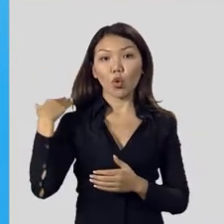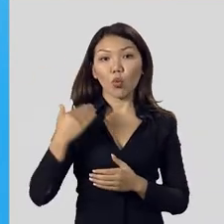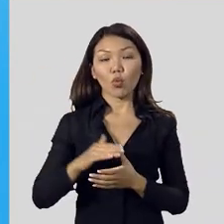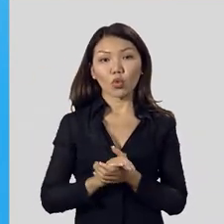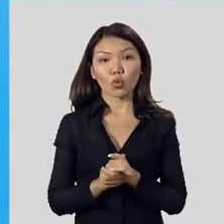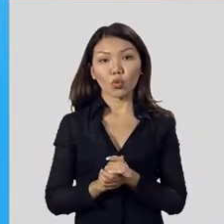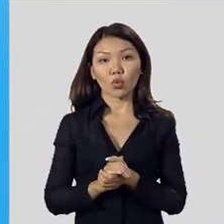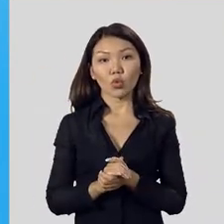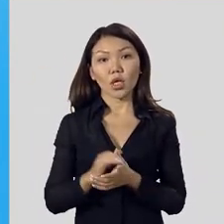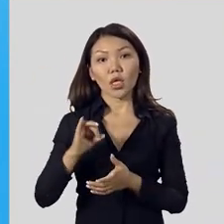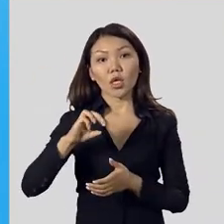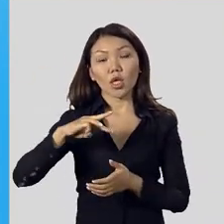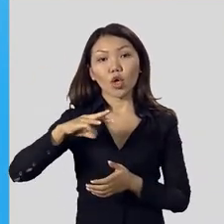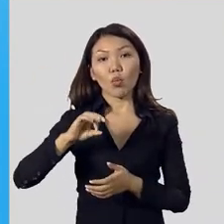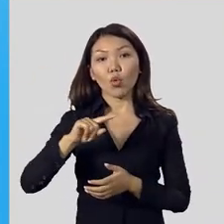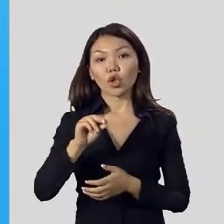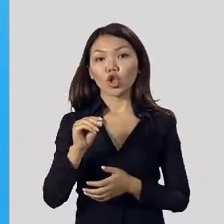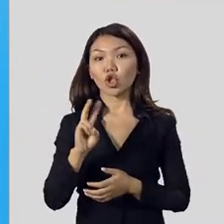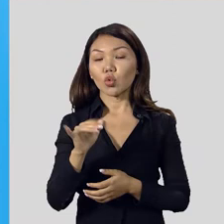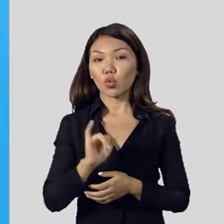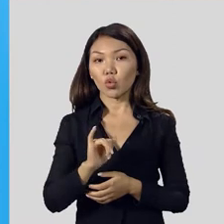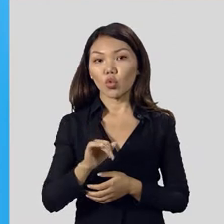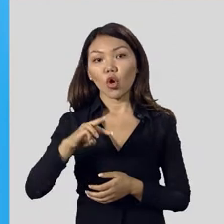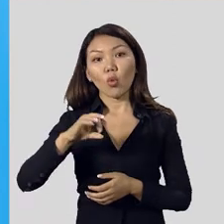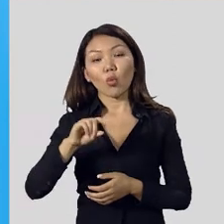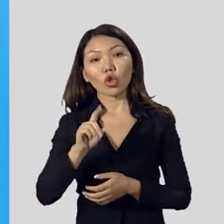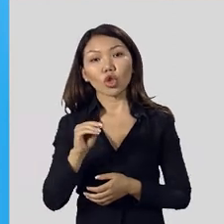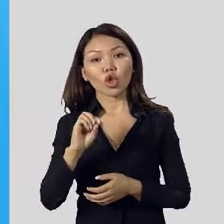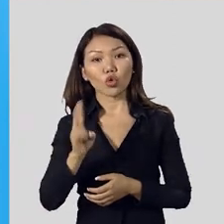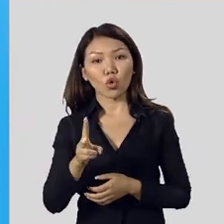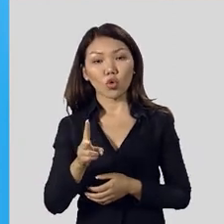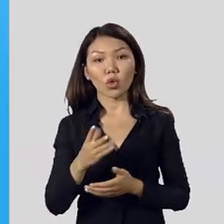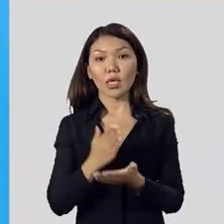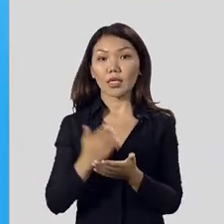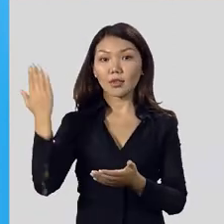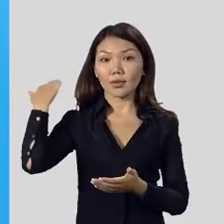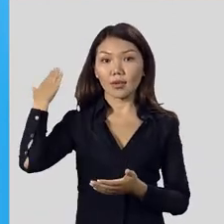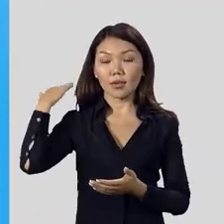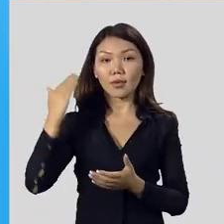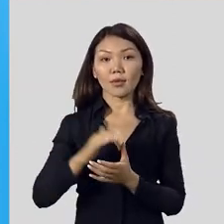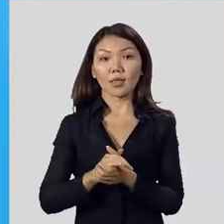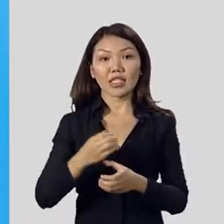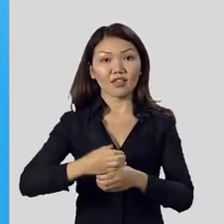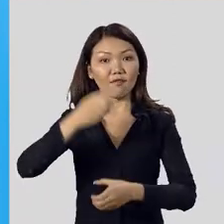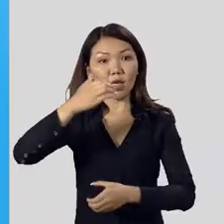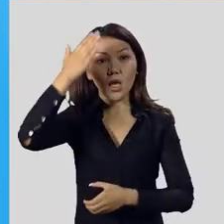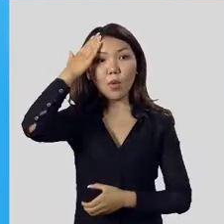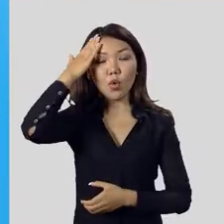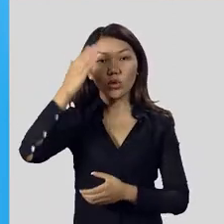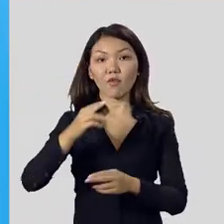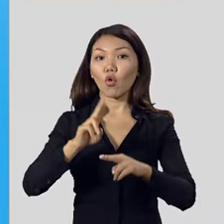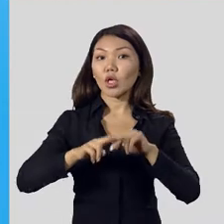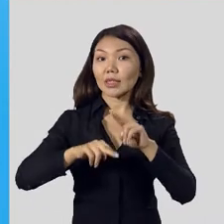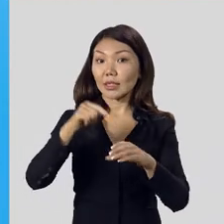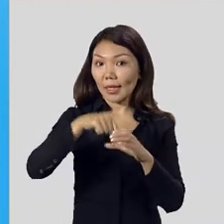мозжечку. Мозжечок расположен на задней стороне ствола мозга. Его